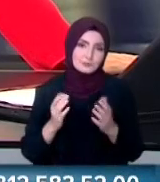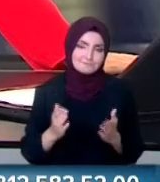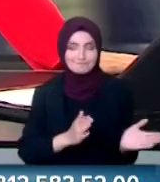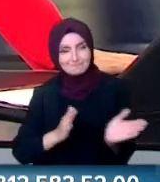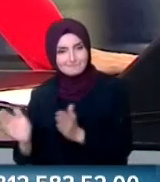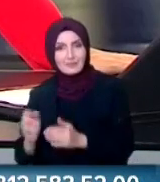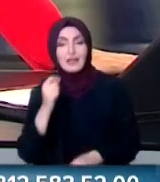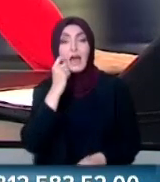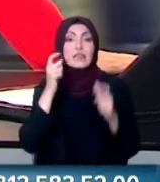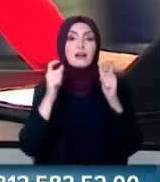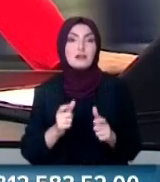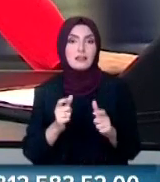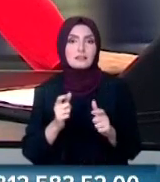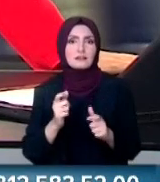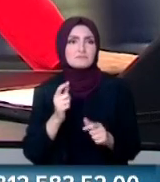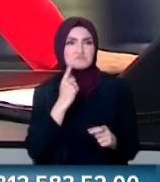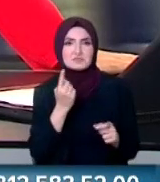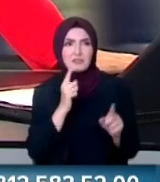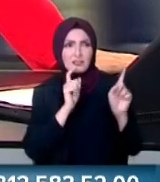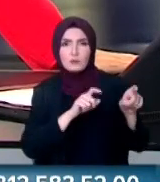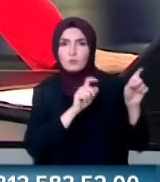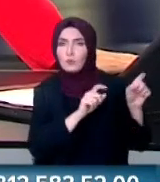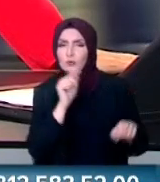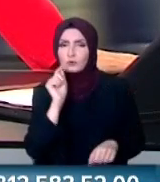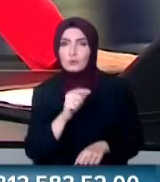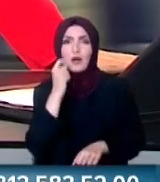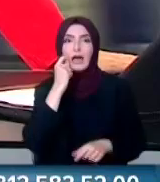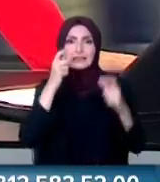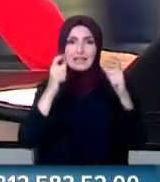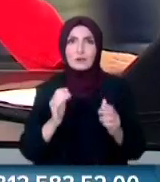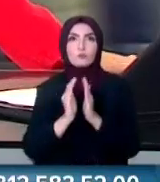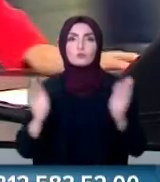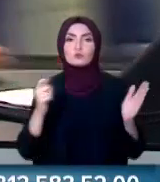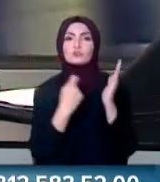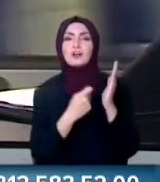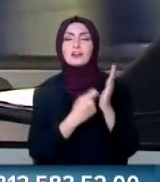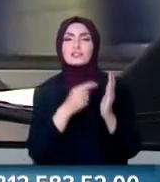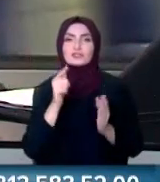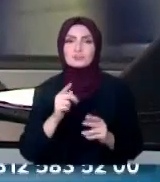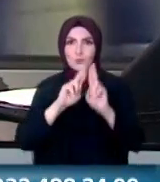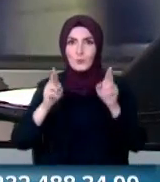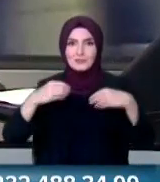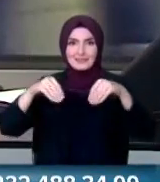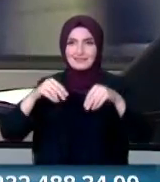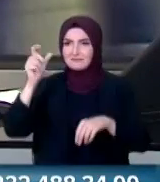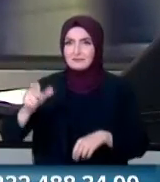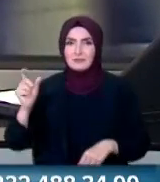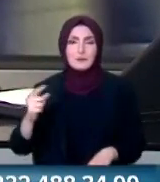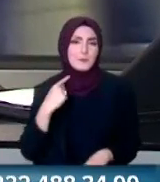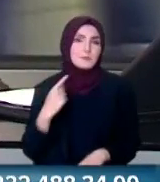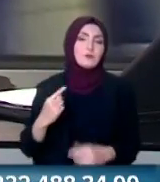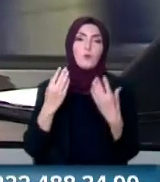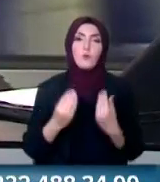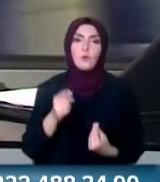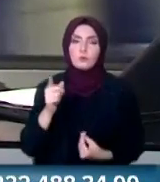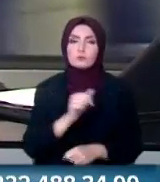Ankara'da kulaktan kulağa yayılan bir söylenti Ankara Büyükçarşı esnafını canından bezdirdi. Sosyal medyaya düşen bir ses kaydına